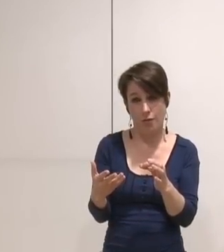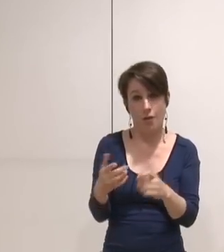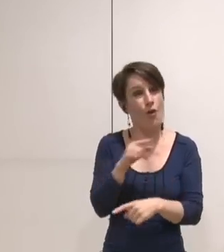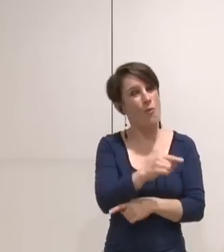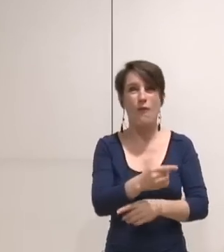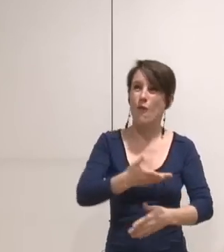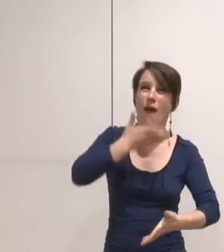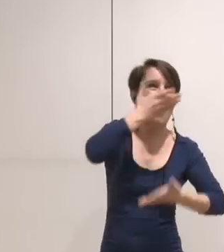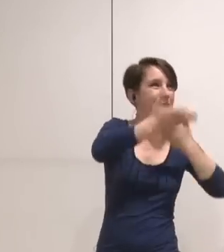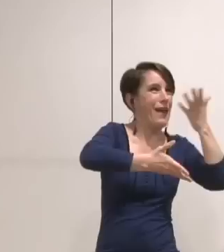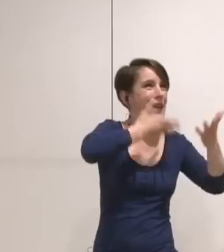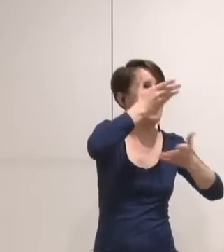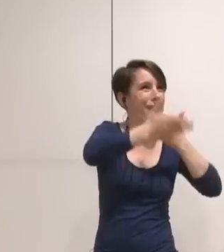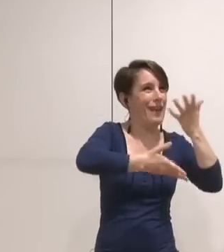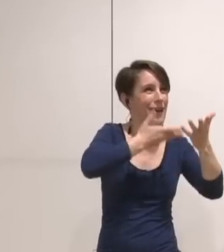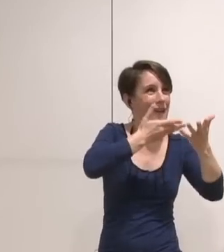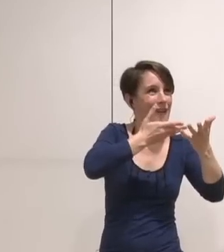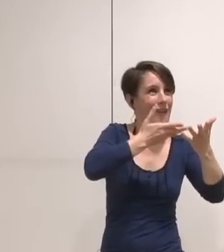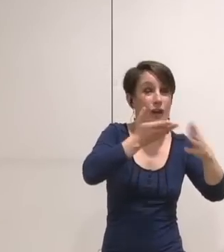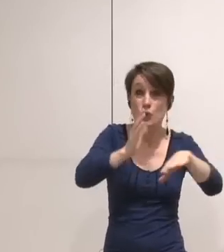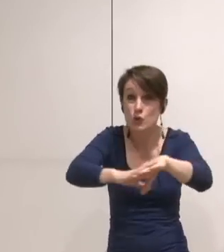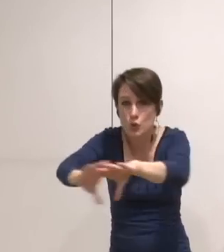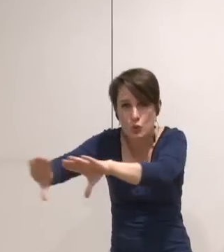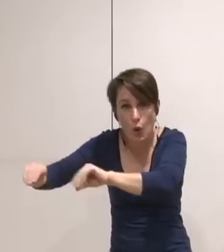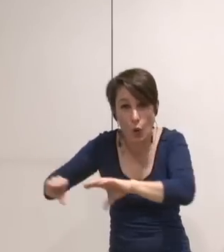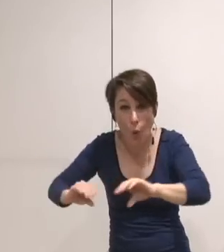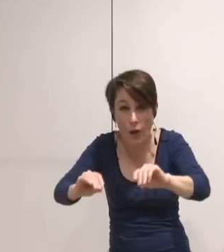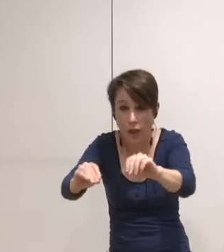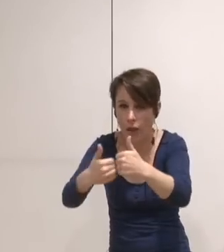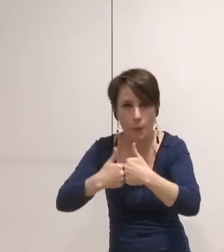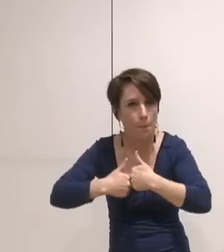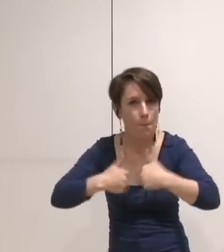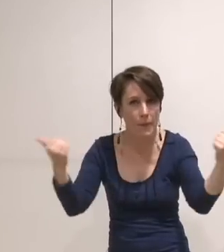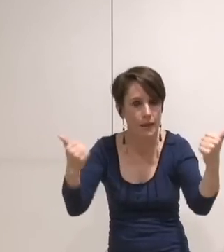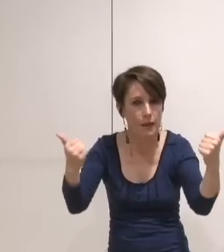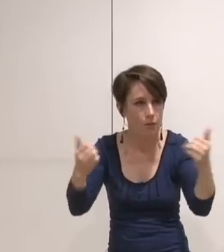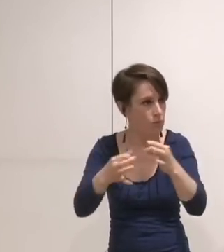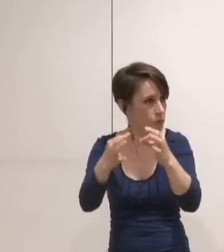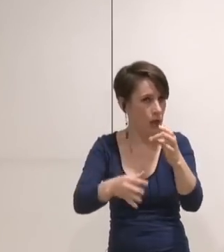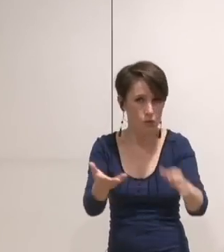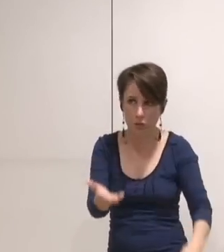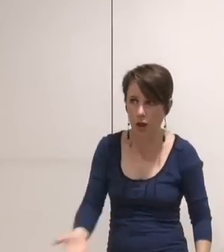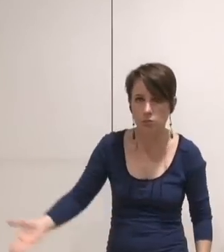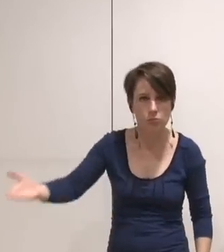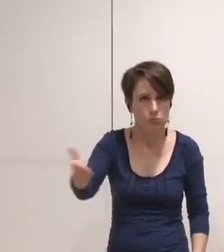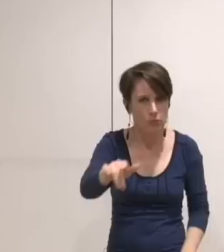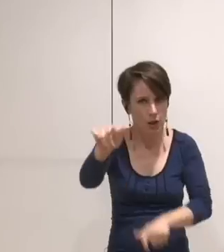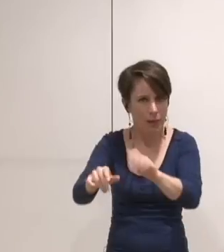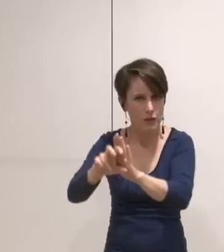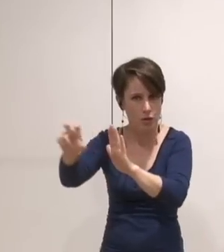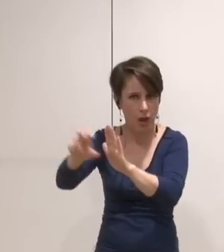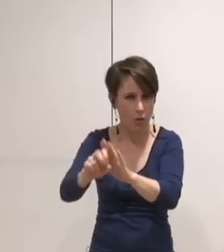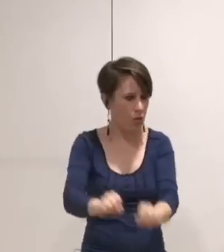l'acte que vous posez ce soir explique l'émotion que chacun a